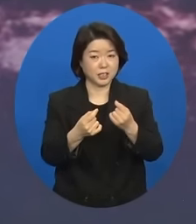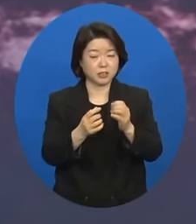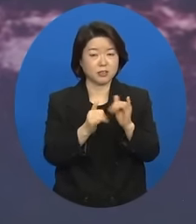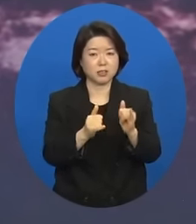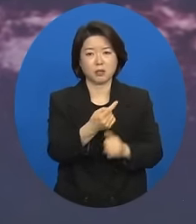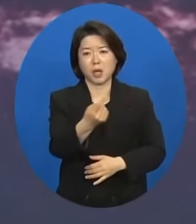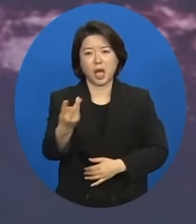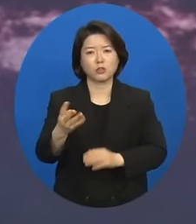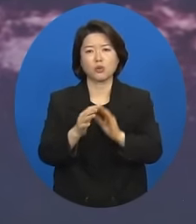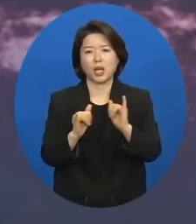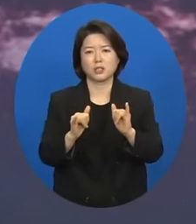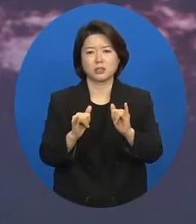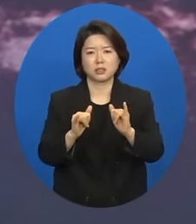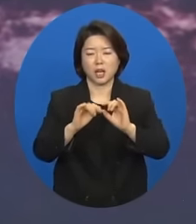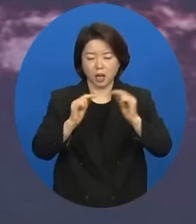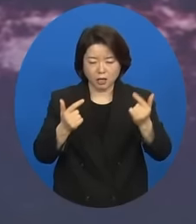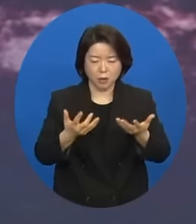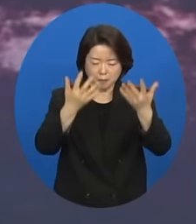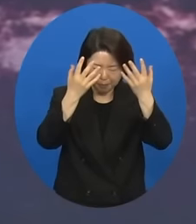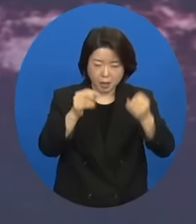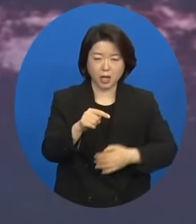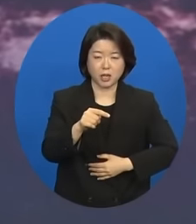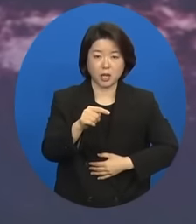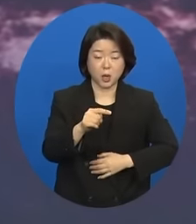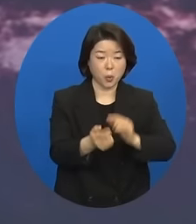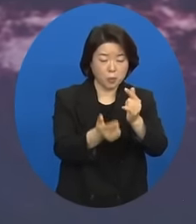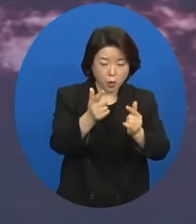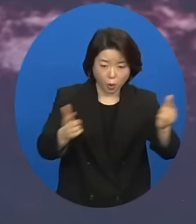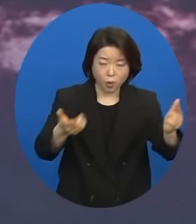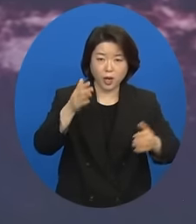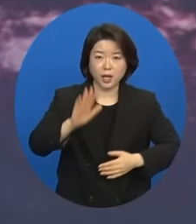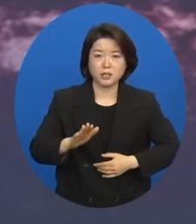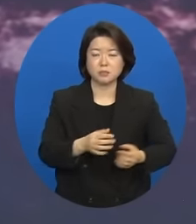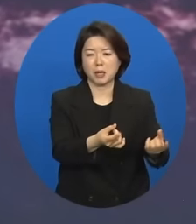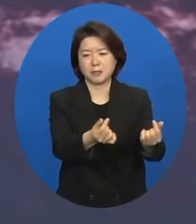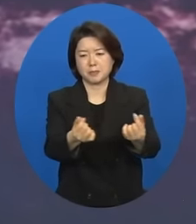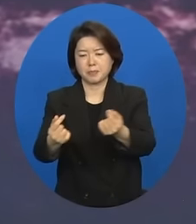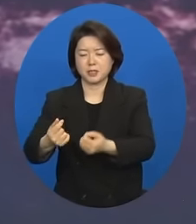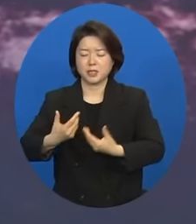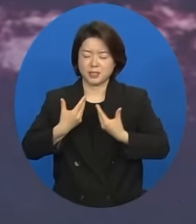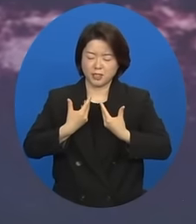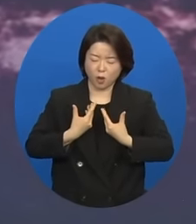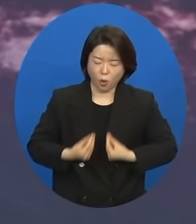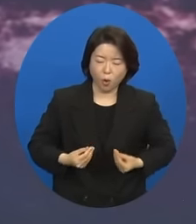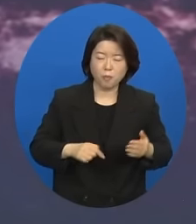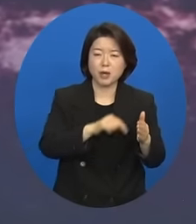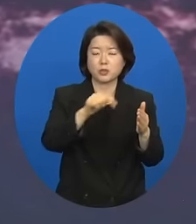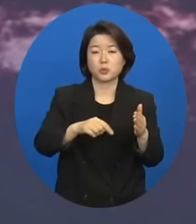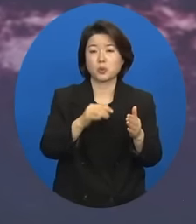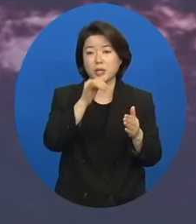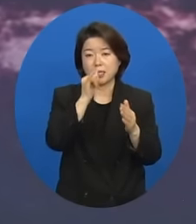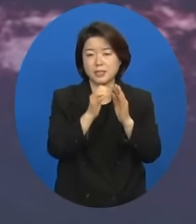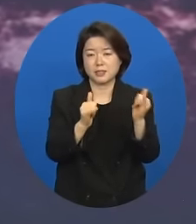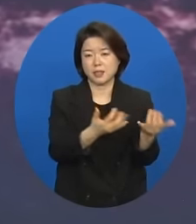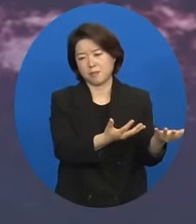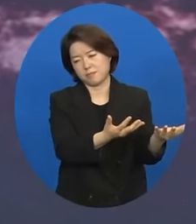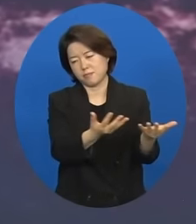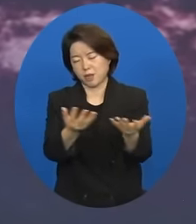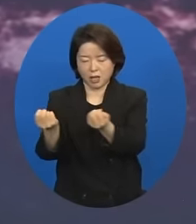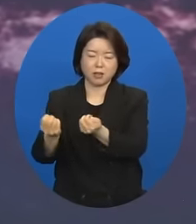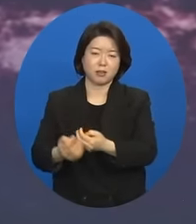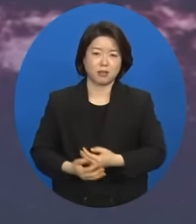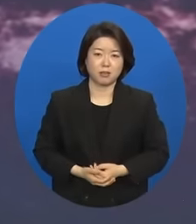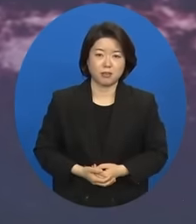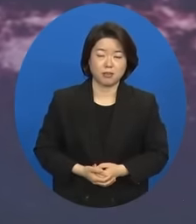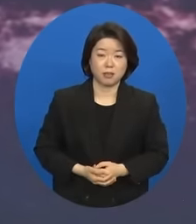한두 분이 아니고요 물론 형편이 조금씩 다르긴 하지만 비슷한 절망 가운데 있는 분들이 굉장히 많이 있습니다 그래서